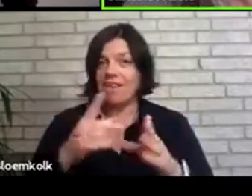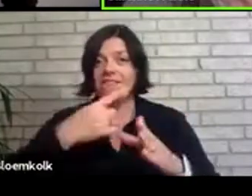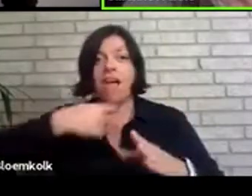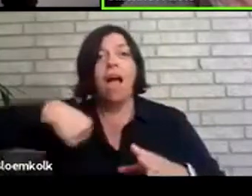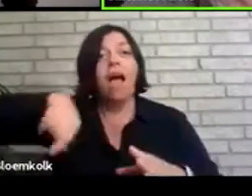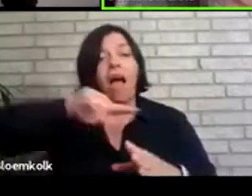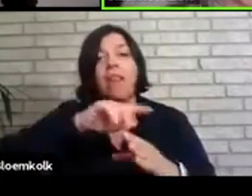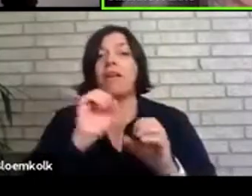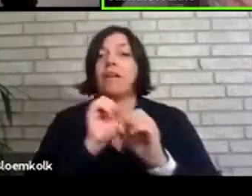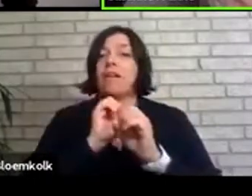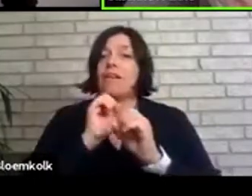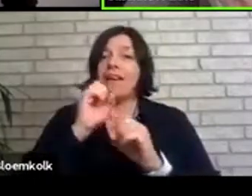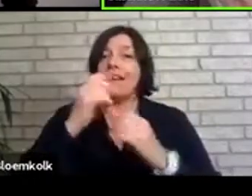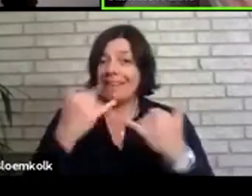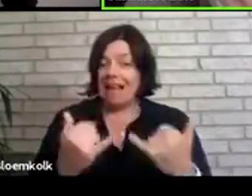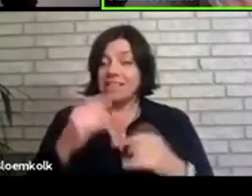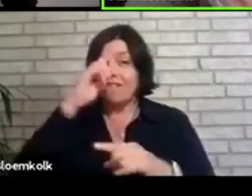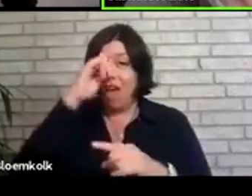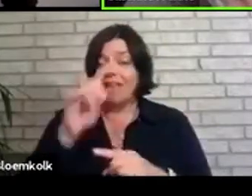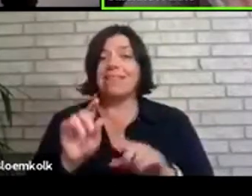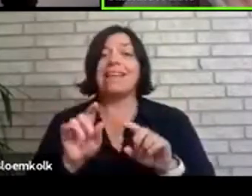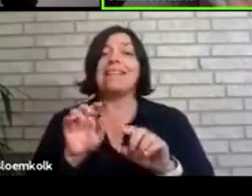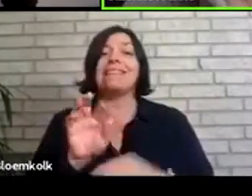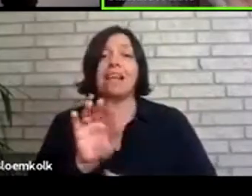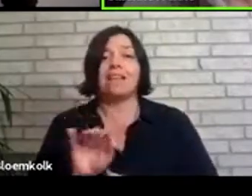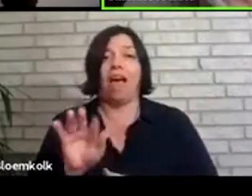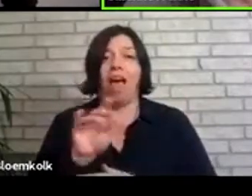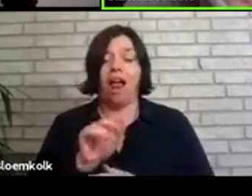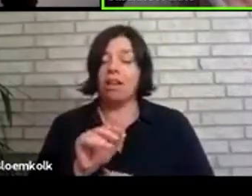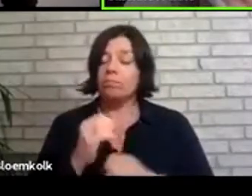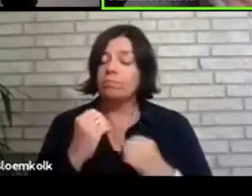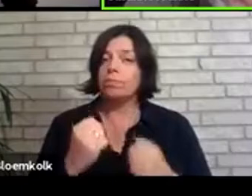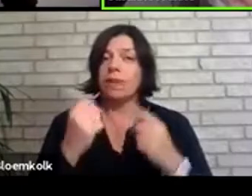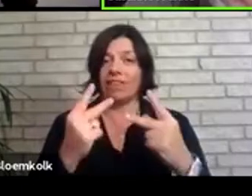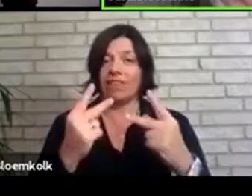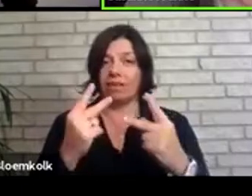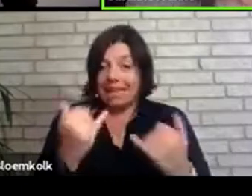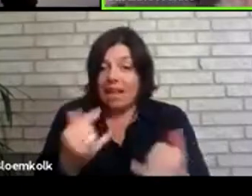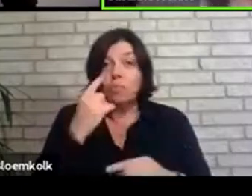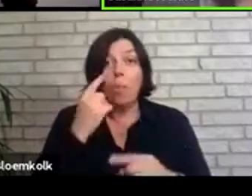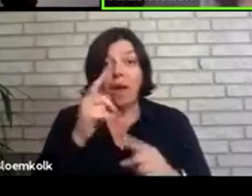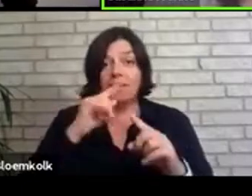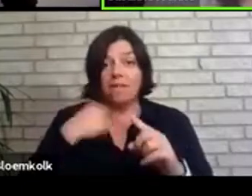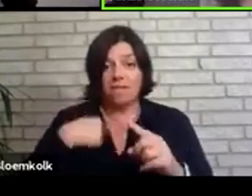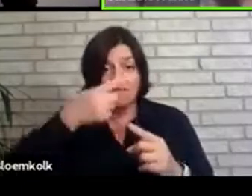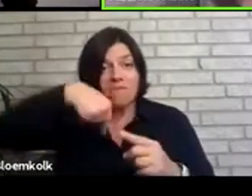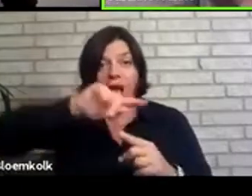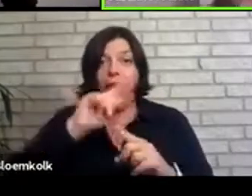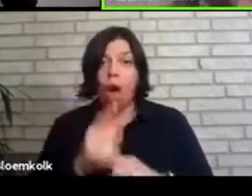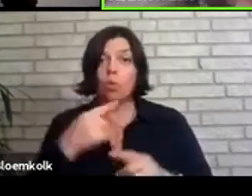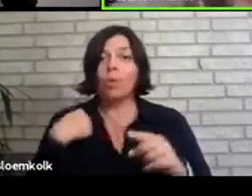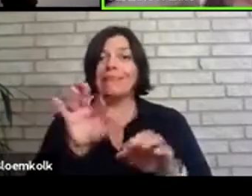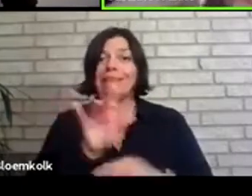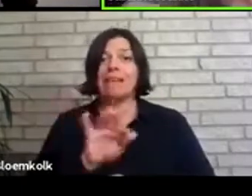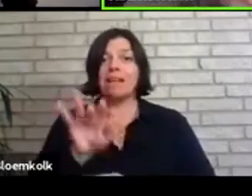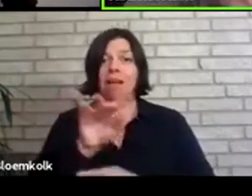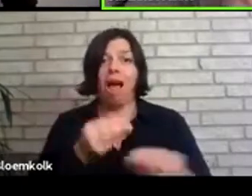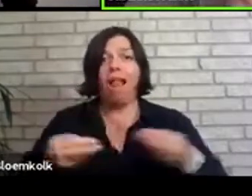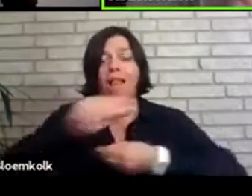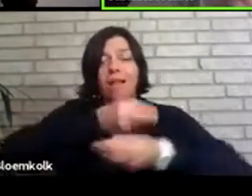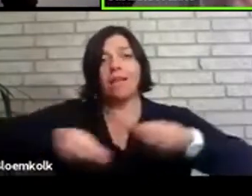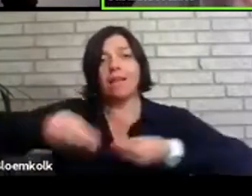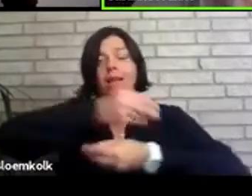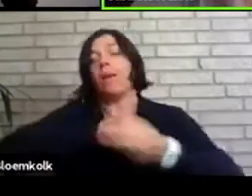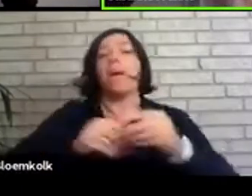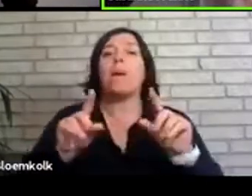zu kommunizieren, was wir gerade auch tun, dann wäre jetzt der berühmte Stakeholder-Dialog, nämlich der mit den